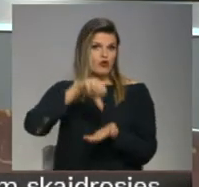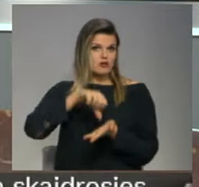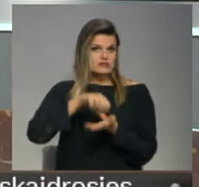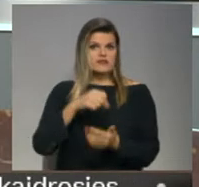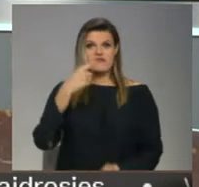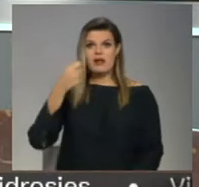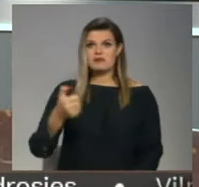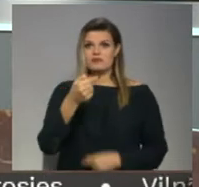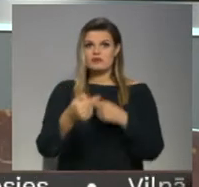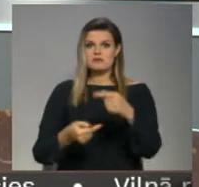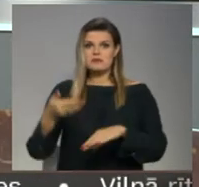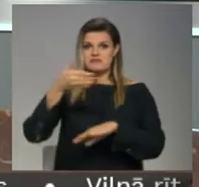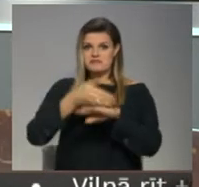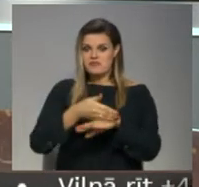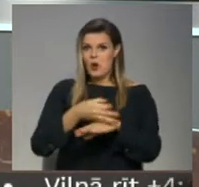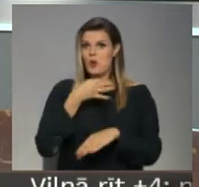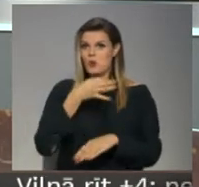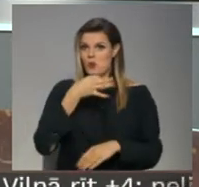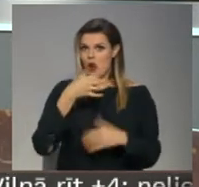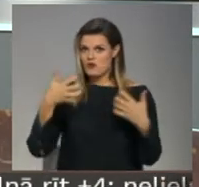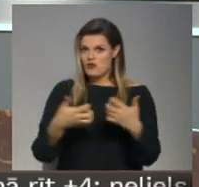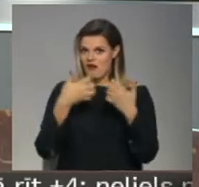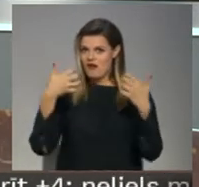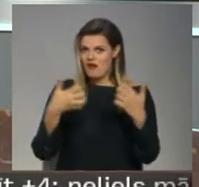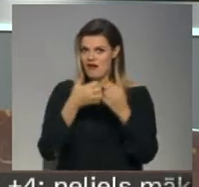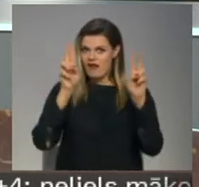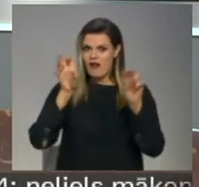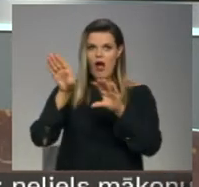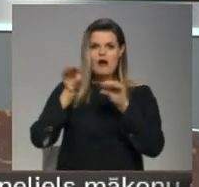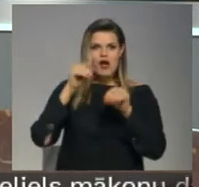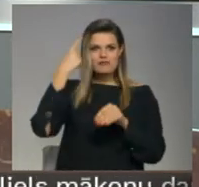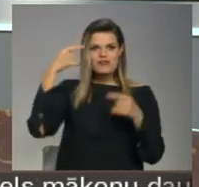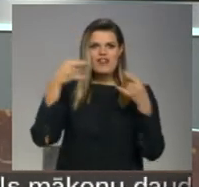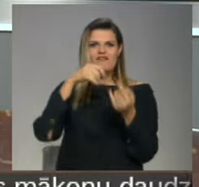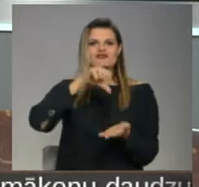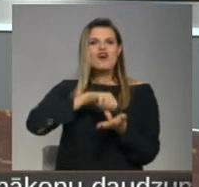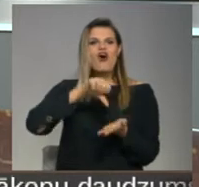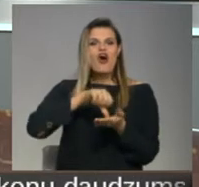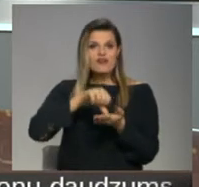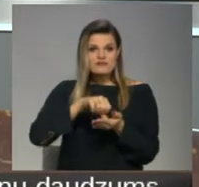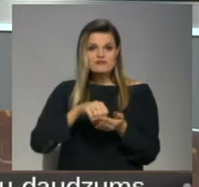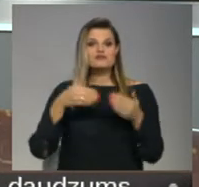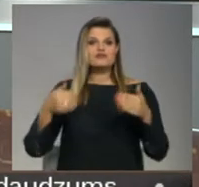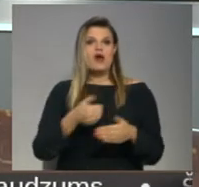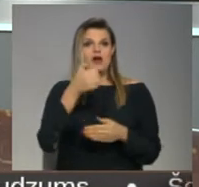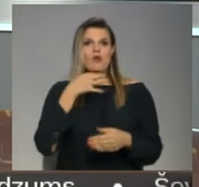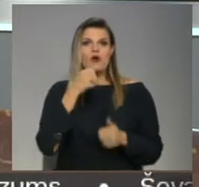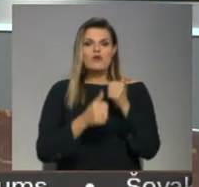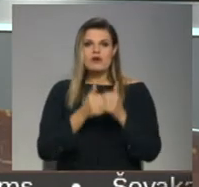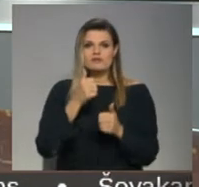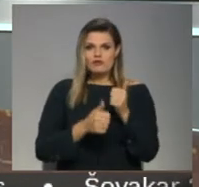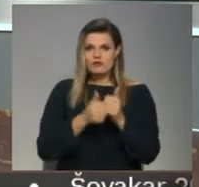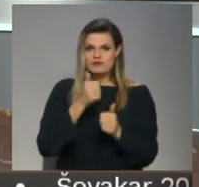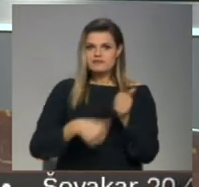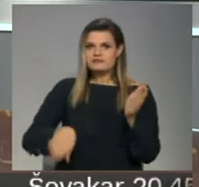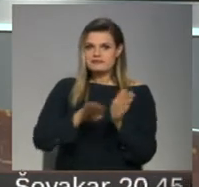11. Gadu aizstāja koru kari. Ideja aizgūta no televīzijas šova un šogad koru karos Cernikavā piedalījās ap 100 dalībnieku